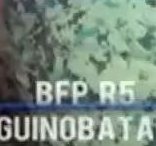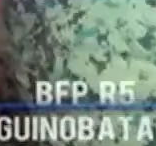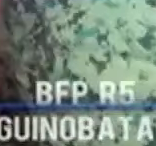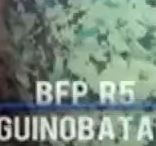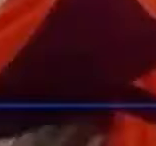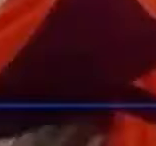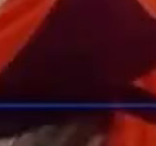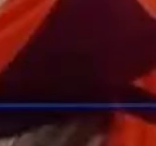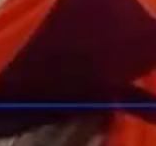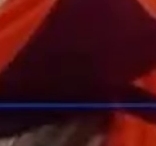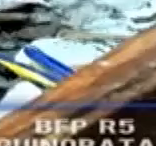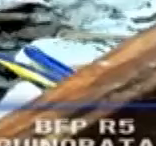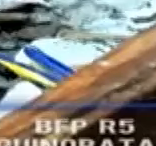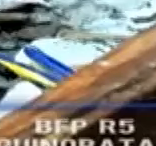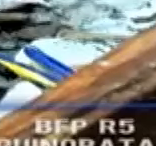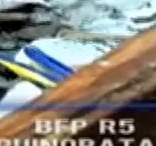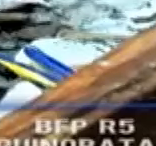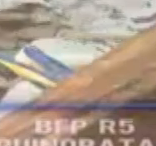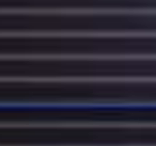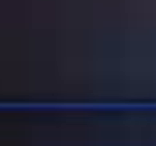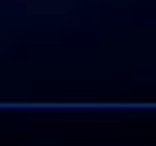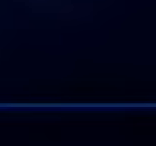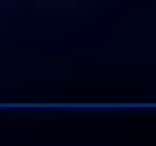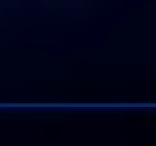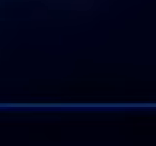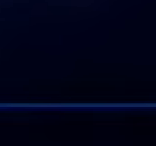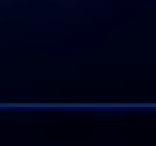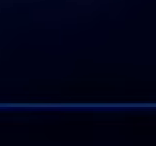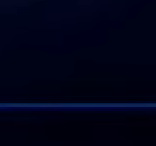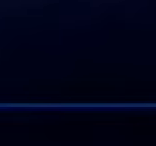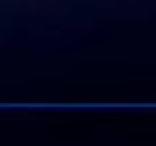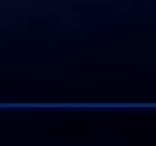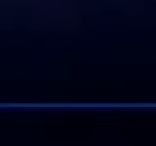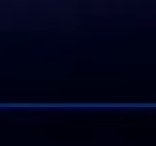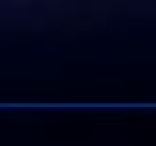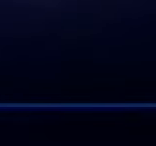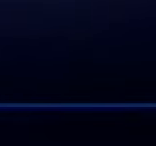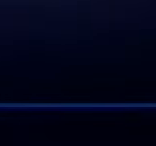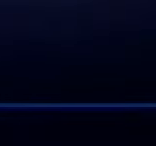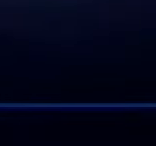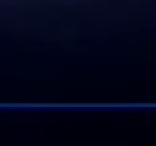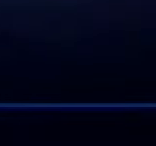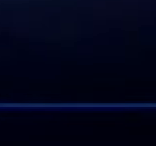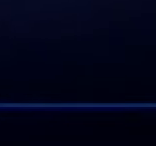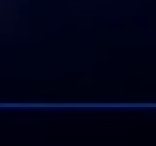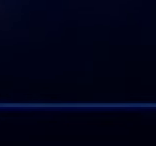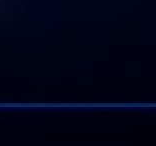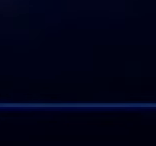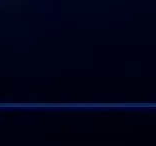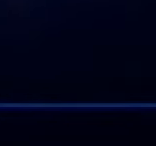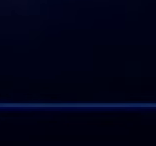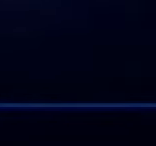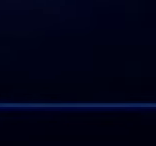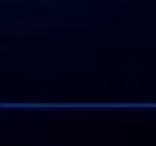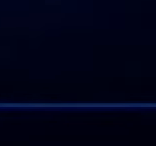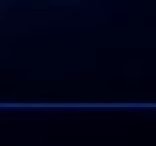Lola, nanay at anak sa labay ang namatay sa guho. Hindi na nagising pa ang apat na magkakamag-anak nang mabagsakan sila ng